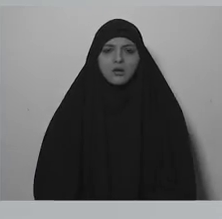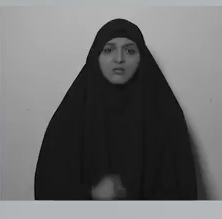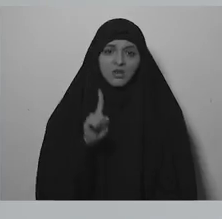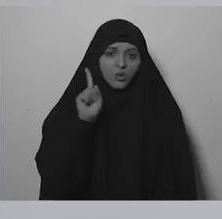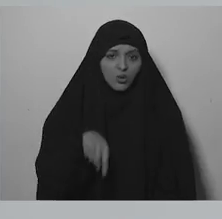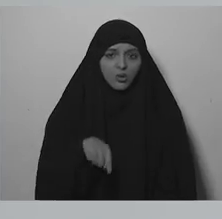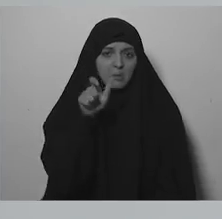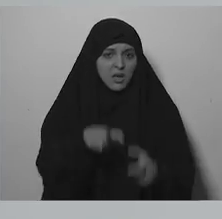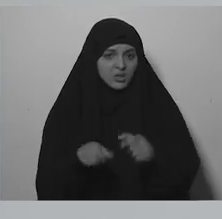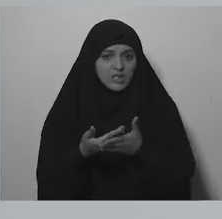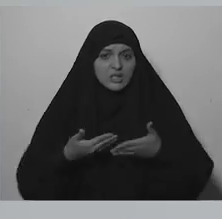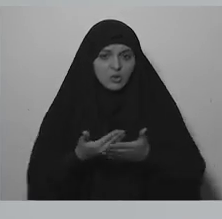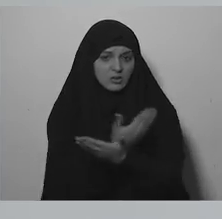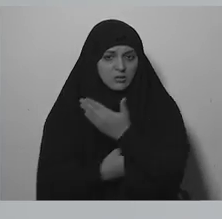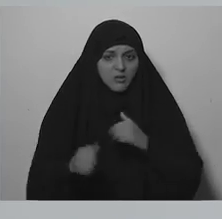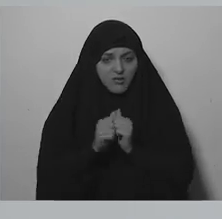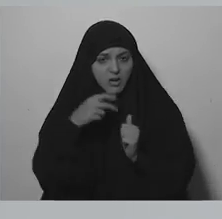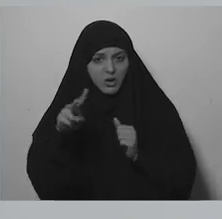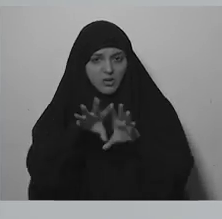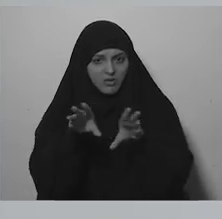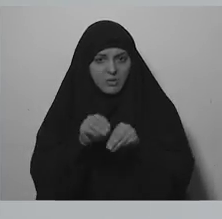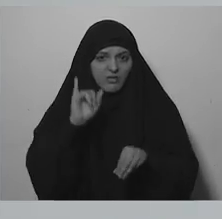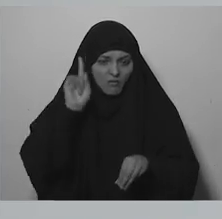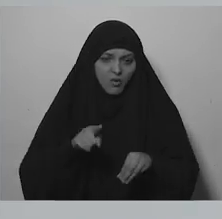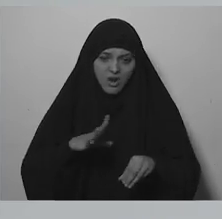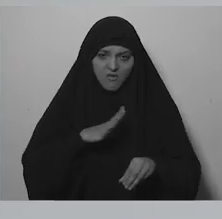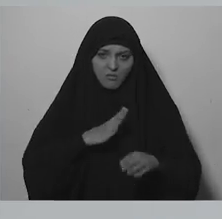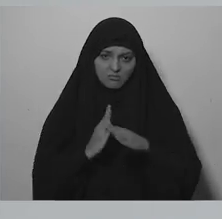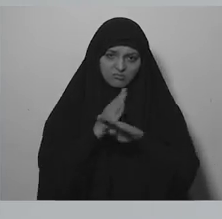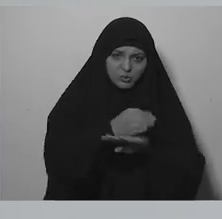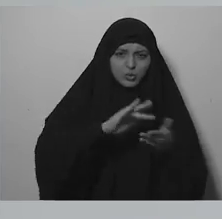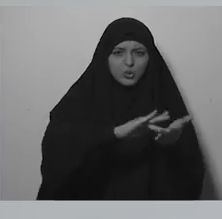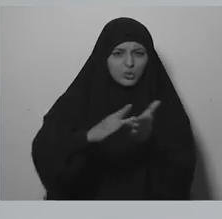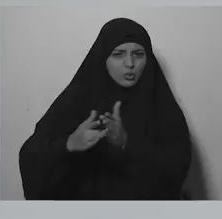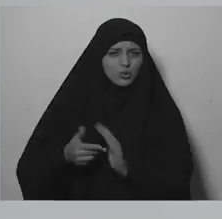rentre et que les personnes qui sont handicapées et leur famille aient